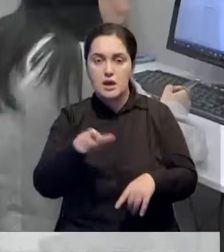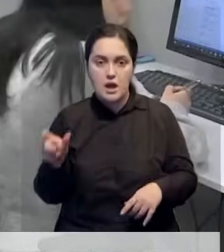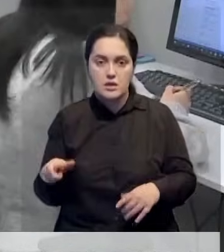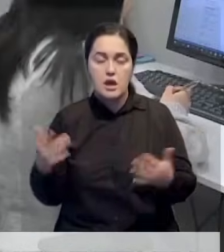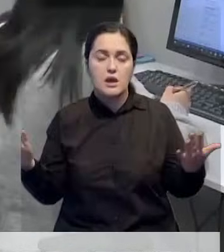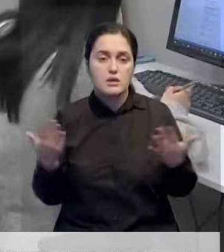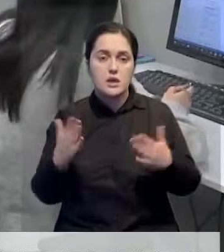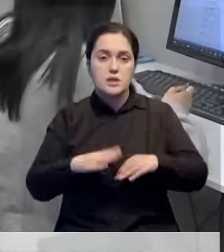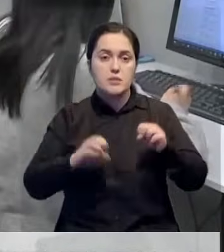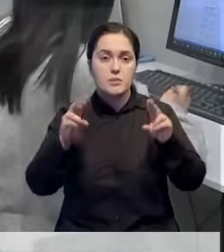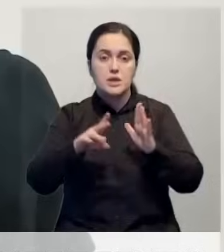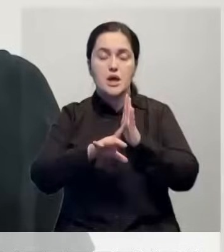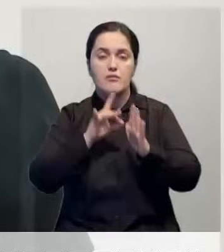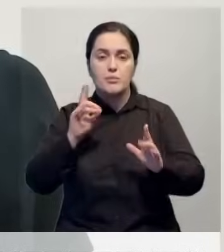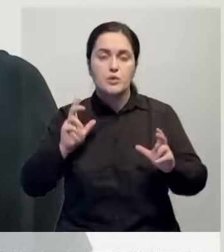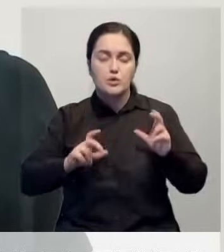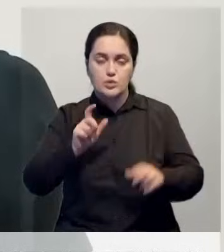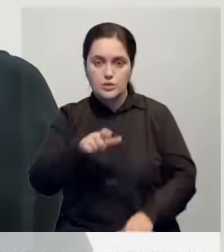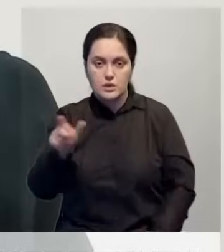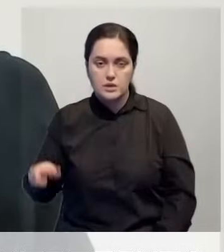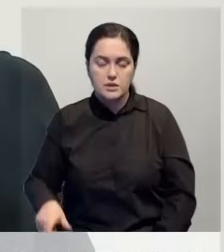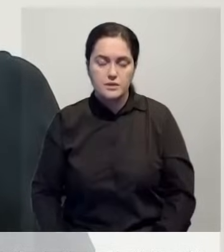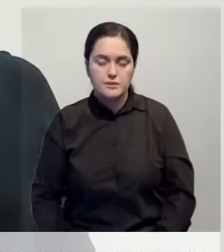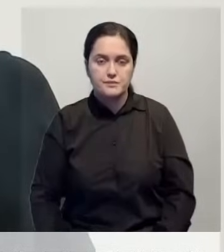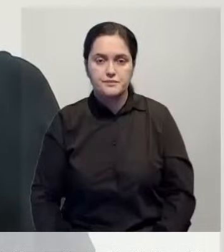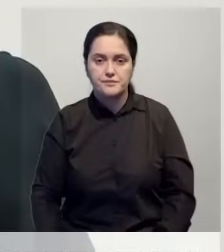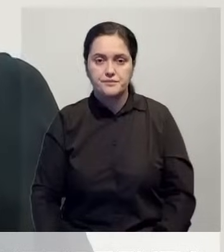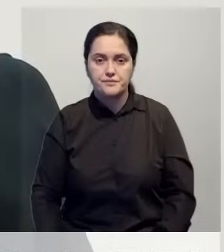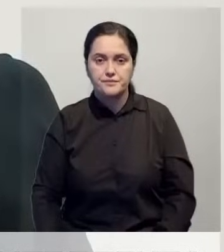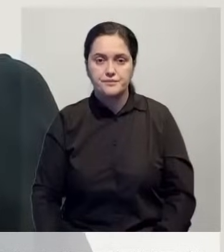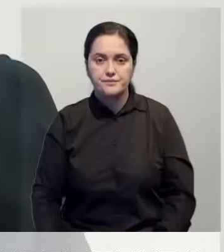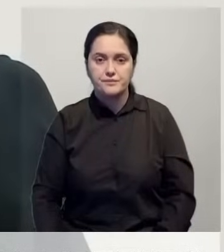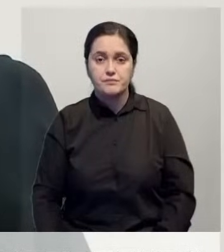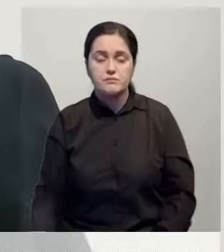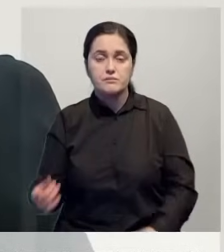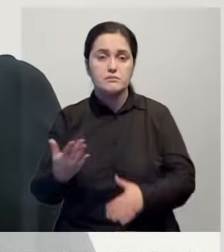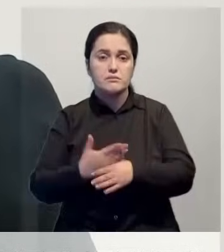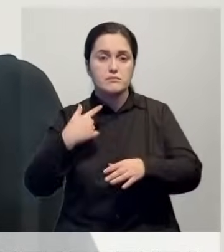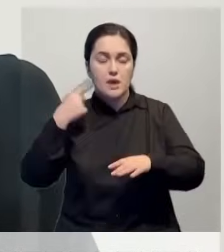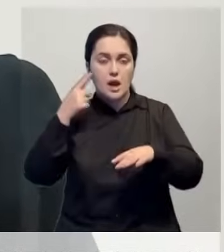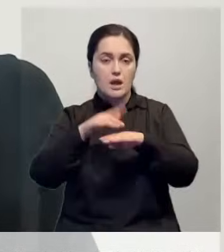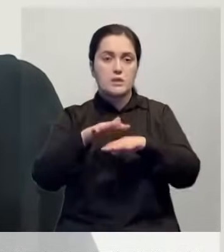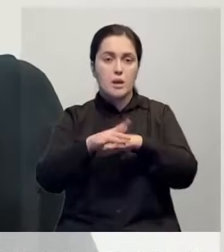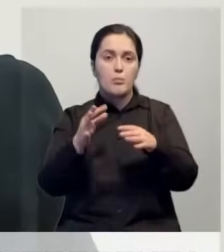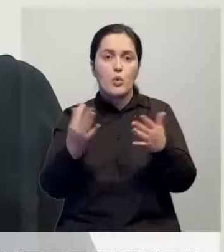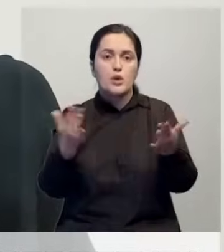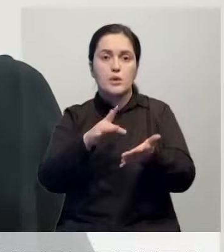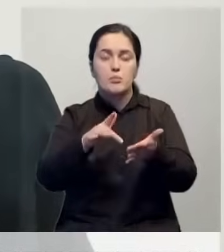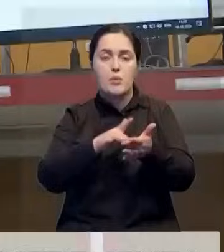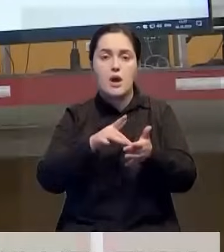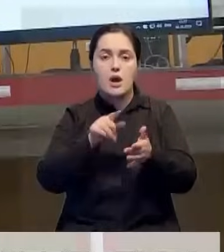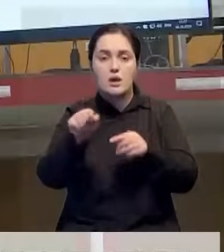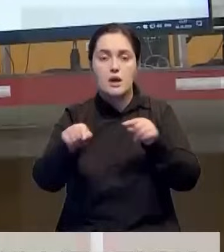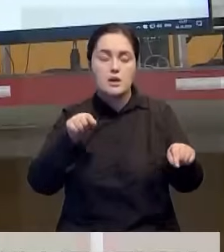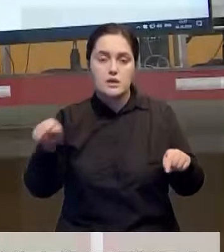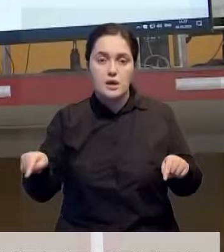Какие специальности выбирают абитуриенты? С помощью алгоритмов искусственного интеллекта мы как раз анализируем, по каким регионам мобильные группы